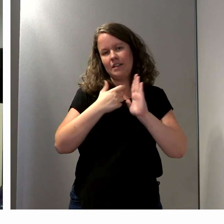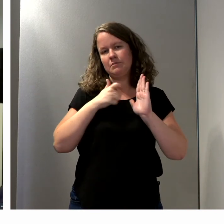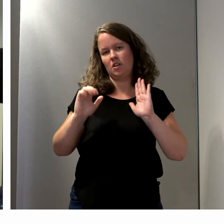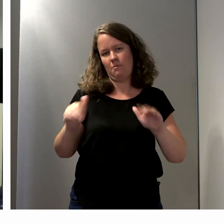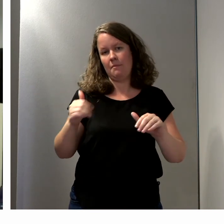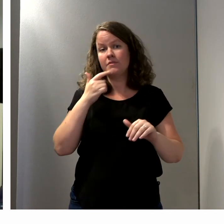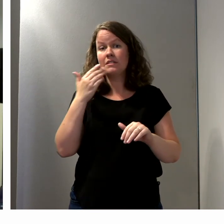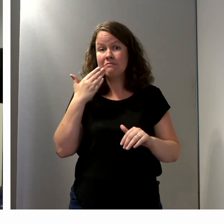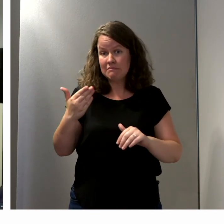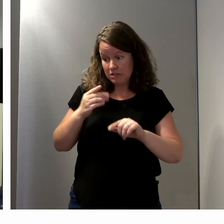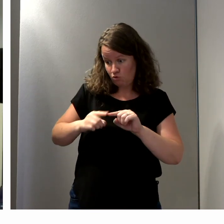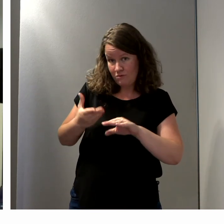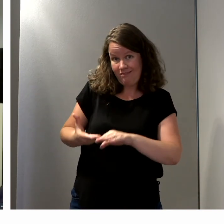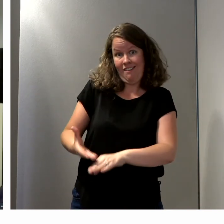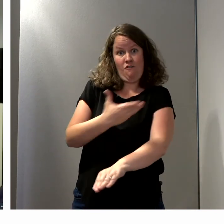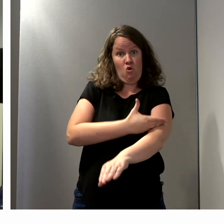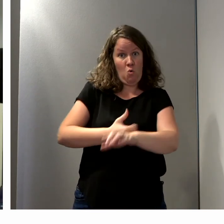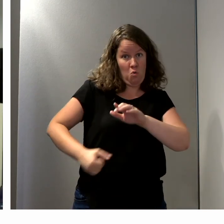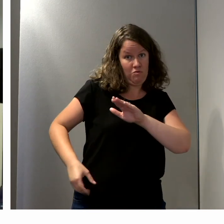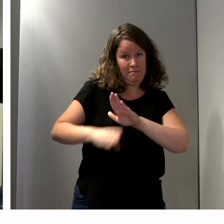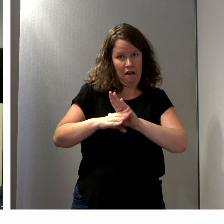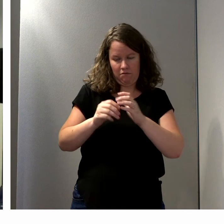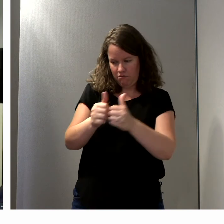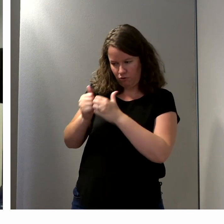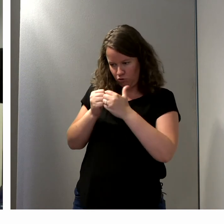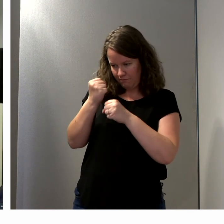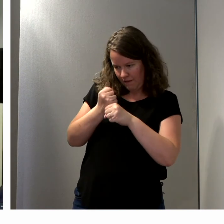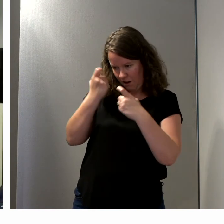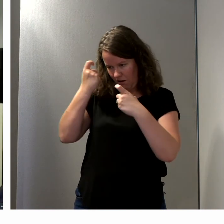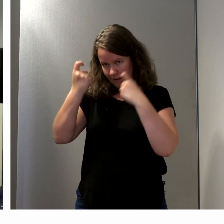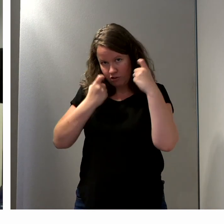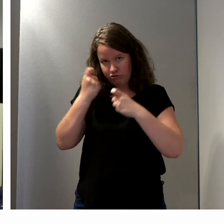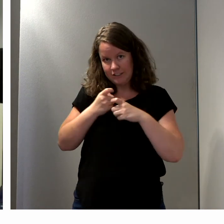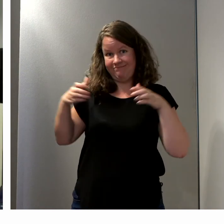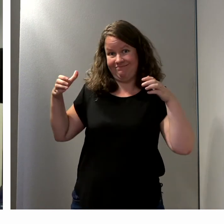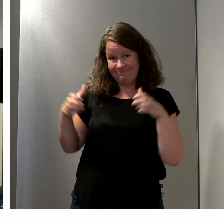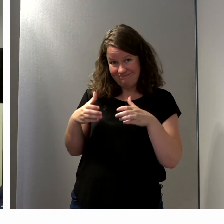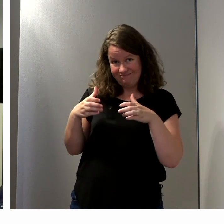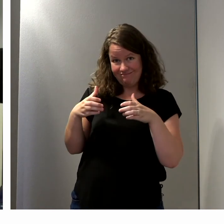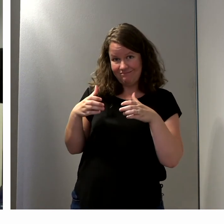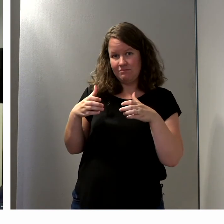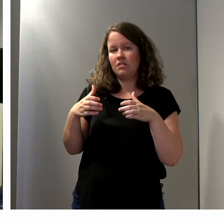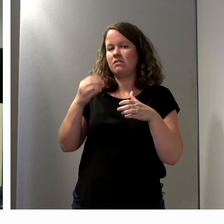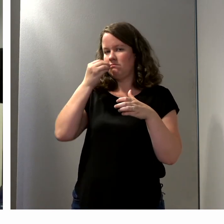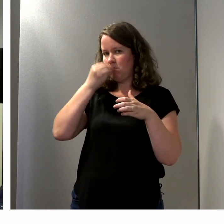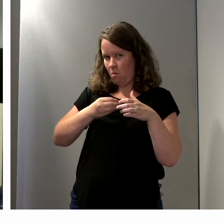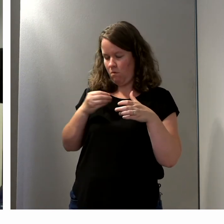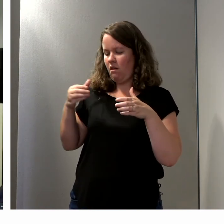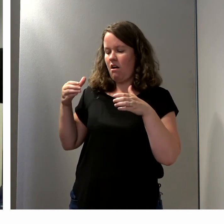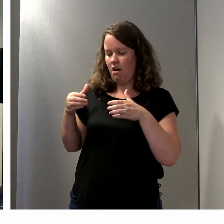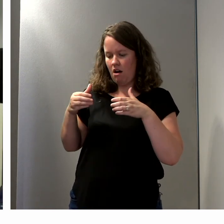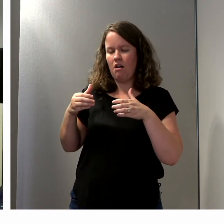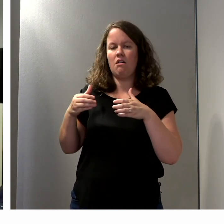on a travaillé avant, cette co-construction, en fait, ce processus de construction commun permet d'une